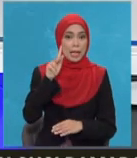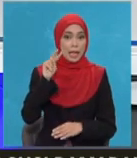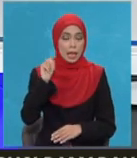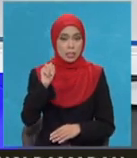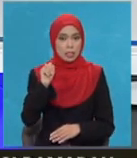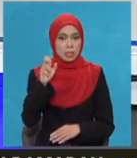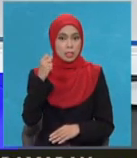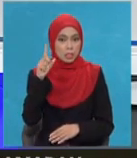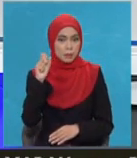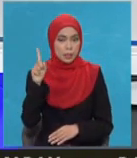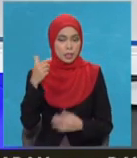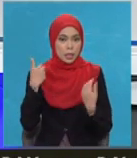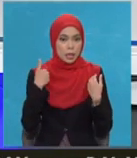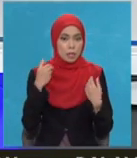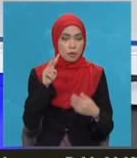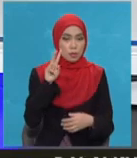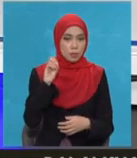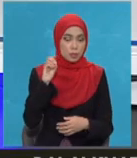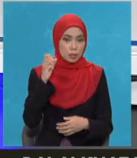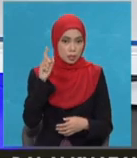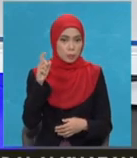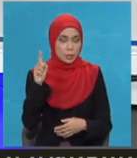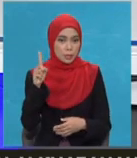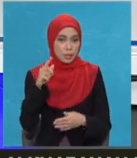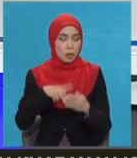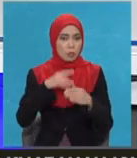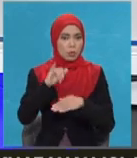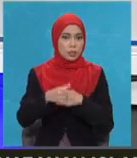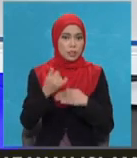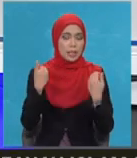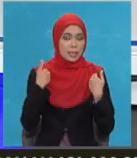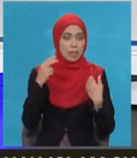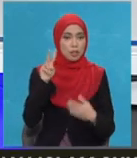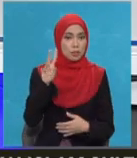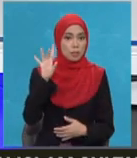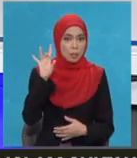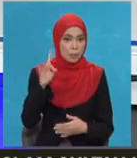211 Project termasuk 28 Project baharu yang diluruskan